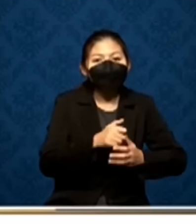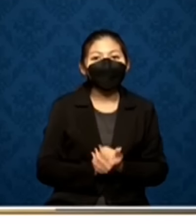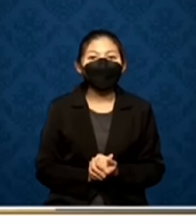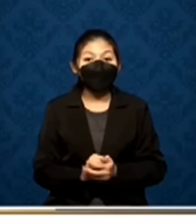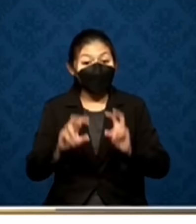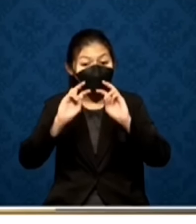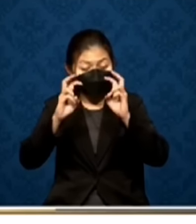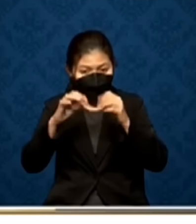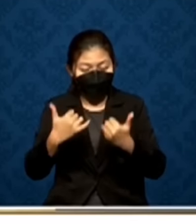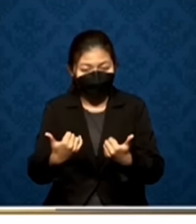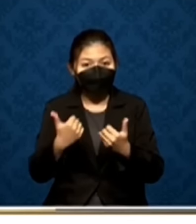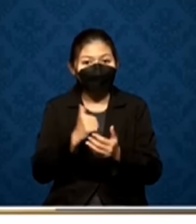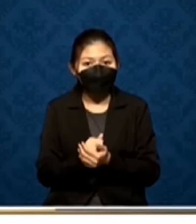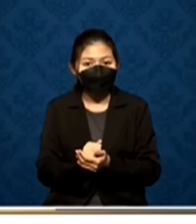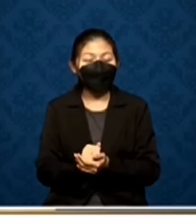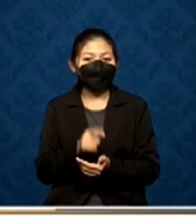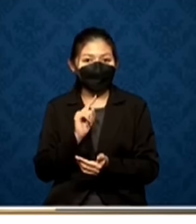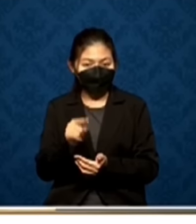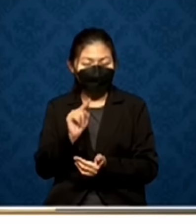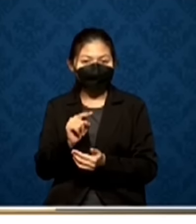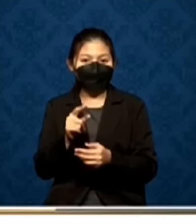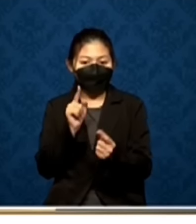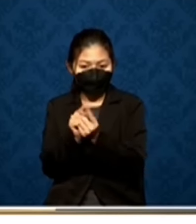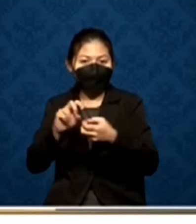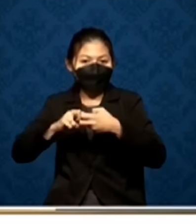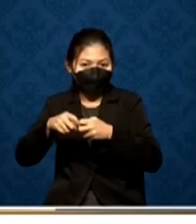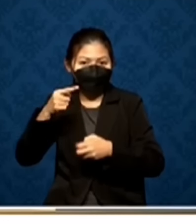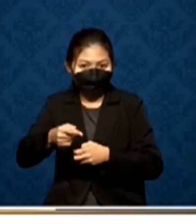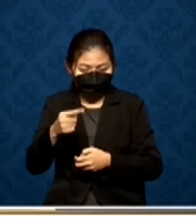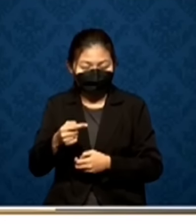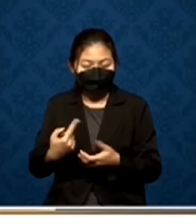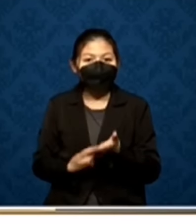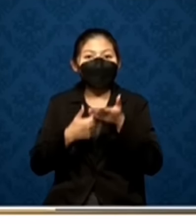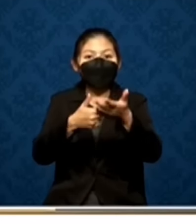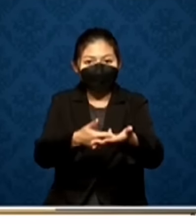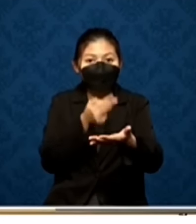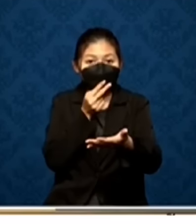เพียงเอาข้อเท็จจริงอีกมุมหนึ่งมาให้ท่านนายกกับคณะรัฐมนตรีดู